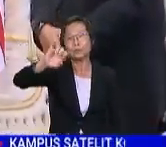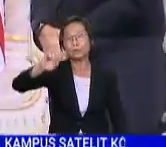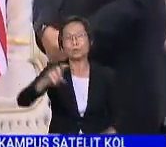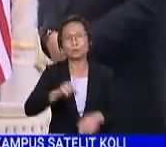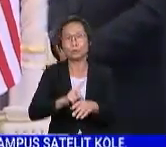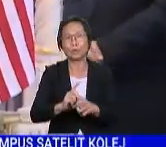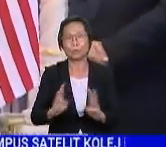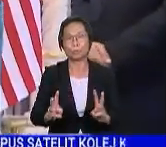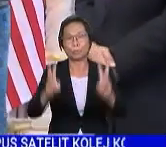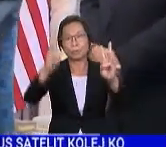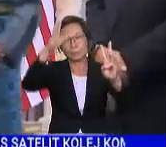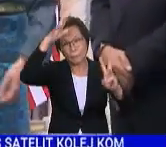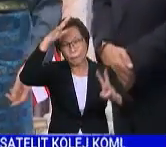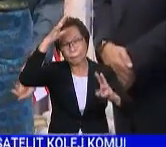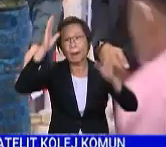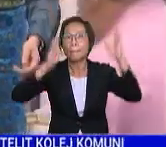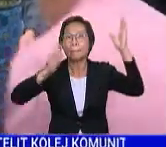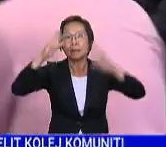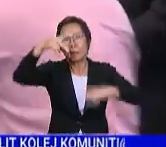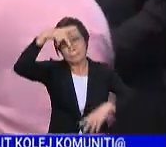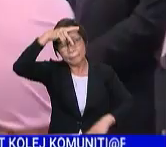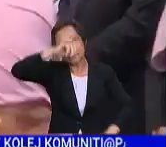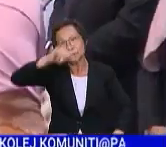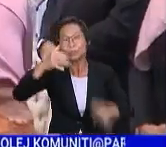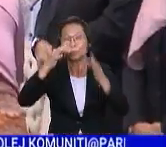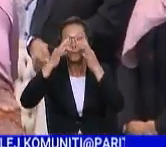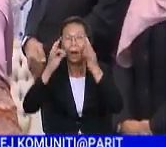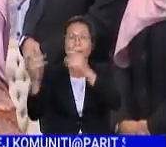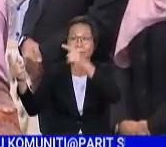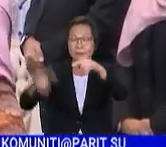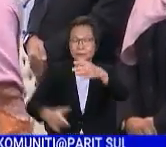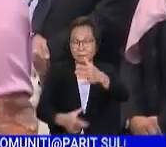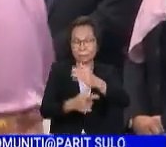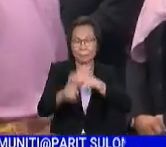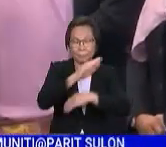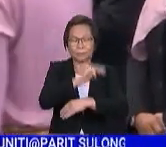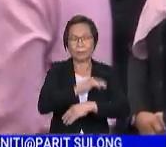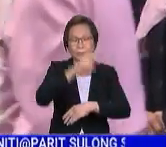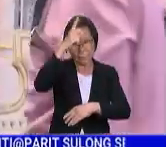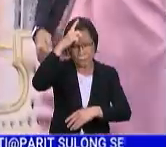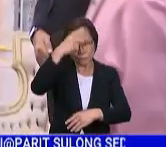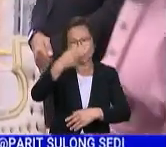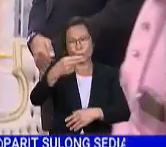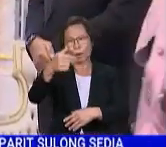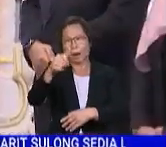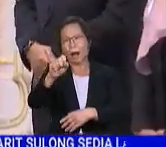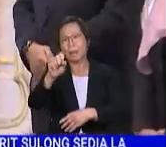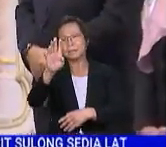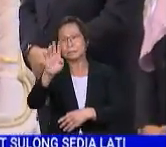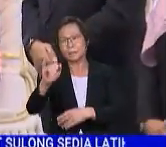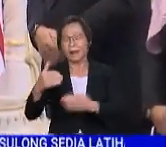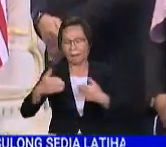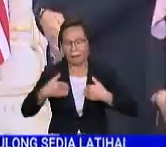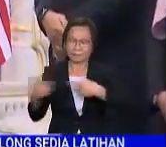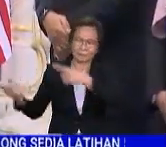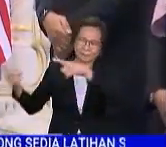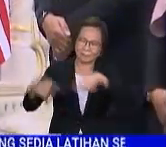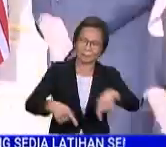Wisma Bapa Malaysia Petrajaya, Kuching. Terhadir timbalan menterinya, Datuk Hasbi Habibullah.